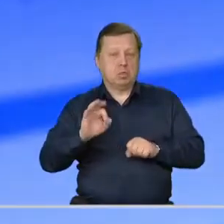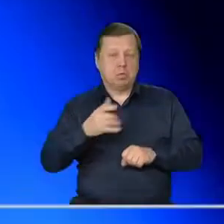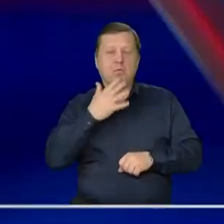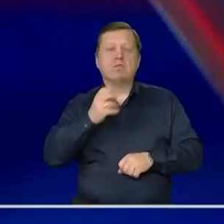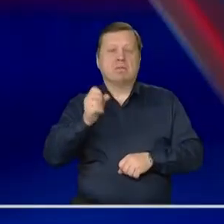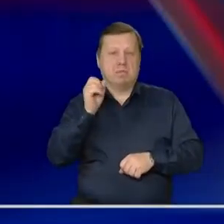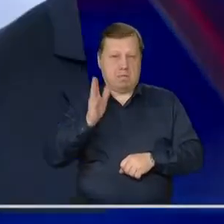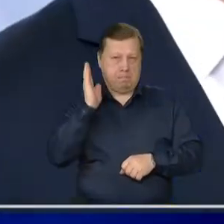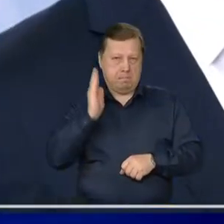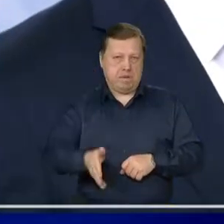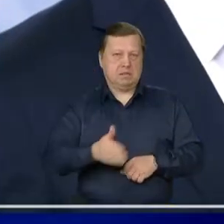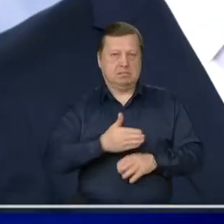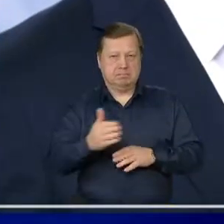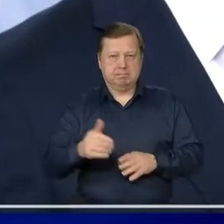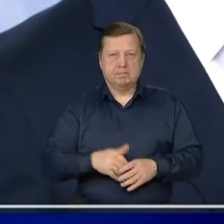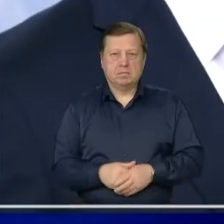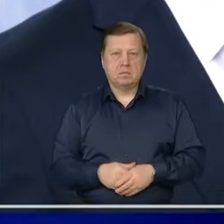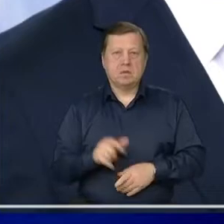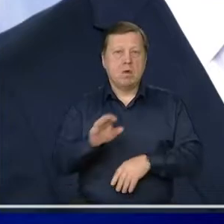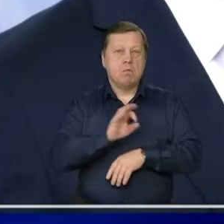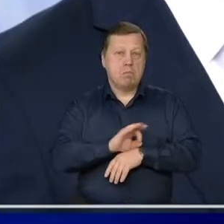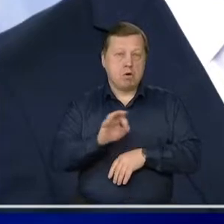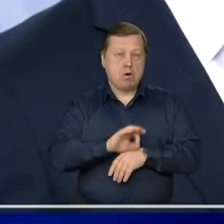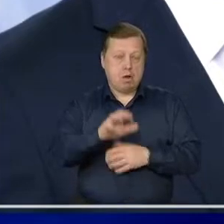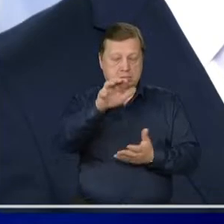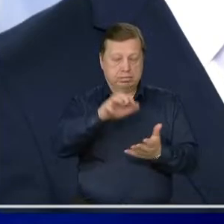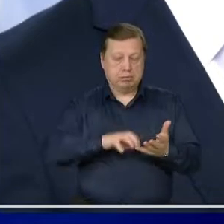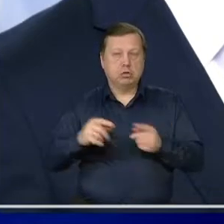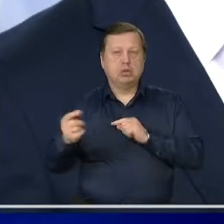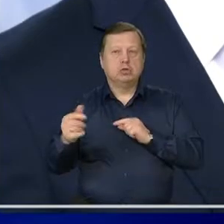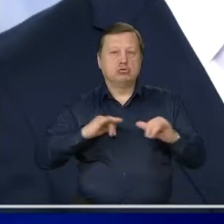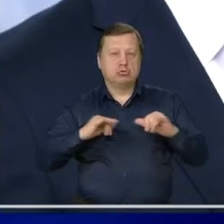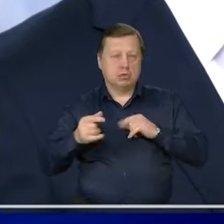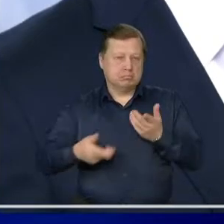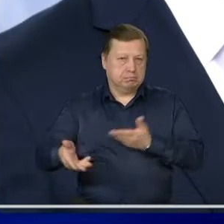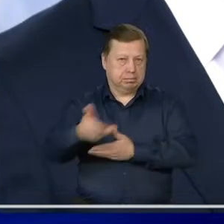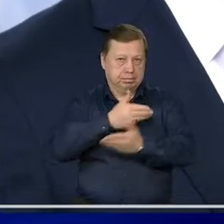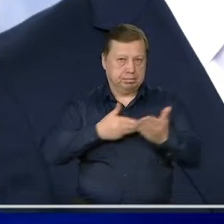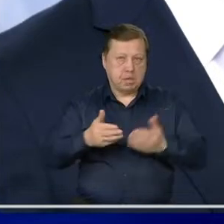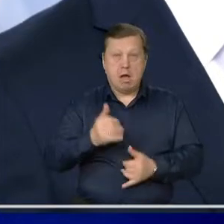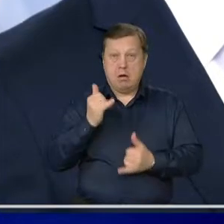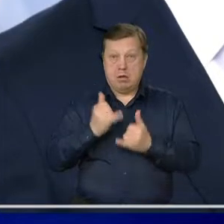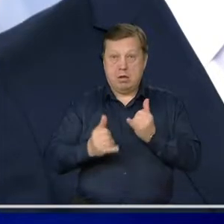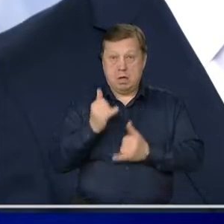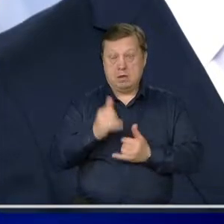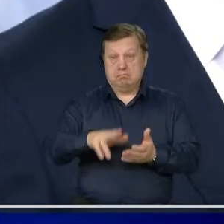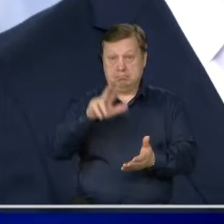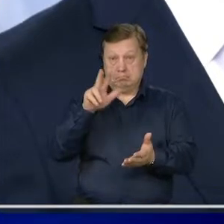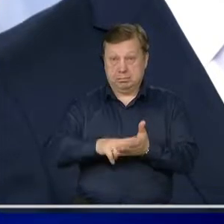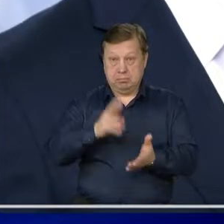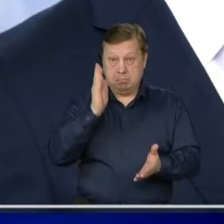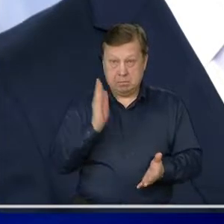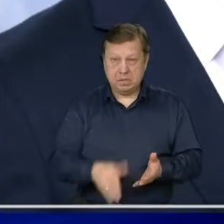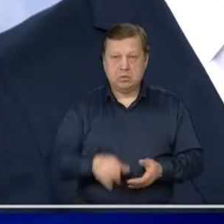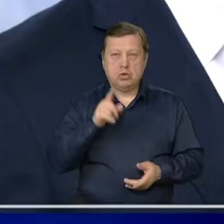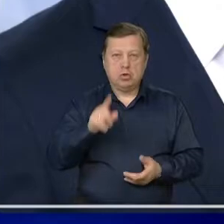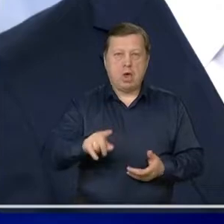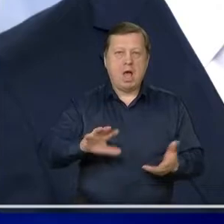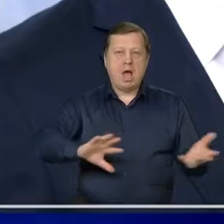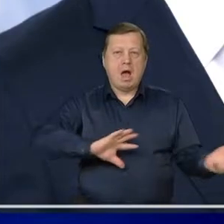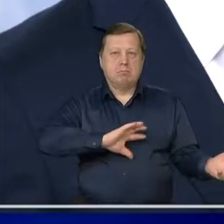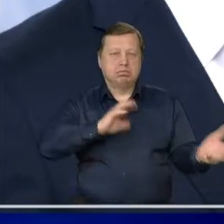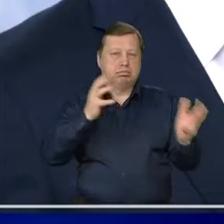Ziobro w rozmowie z gazetą polską projekty są w trakcie konsultacji rządowych i jeśli wejdą w życie na co bardzo liczę skończą z chaosem